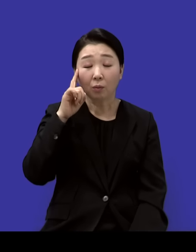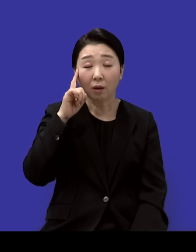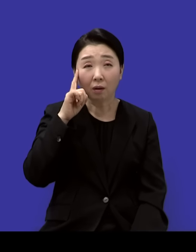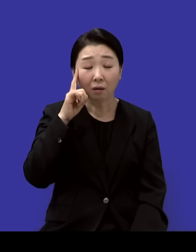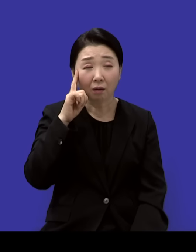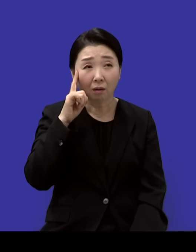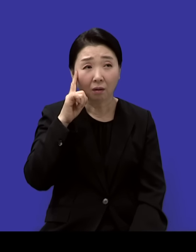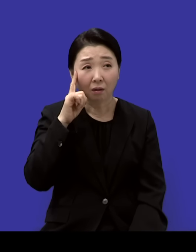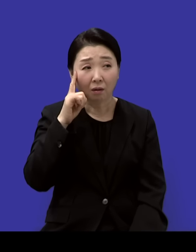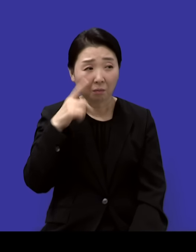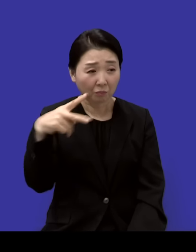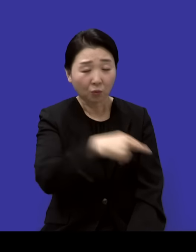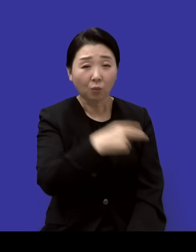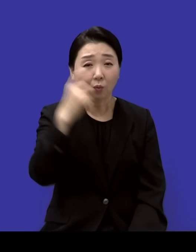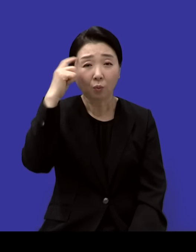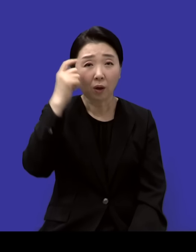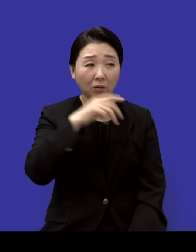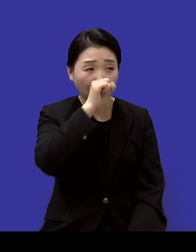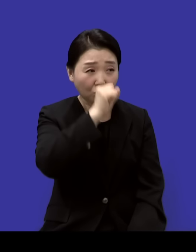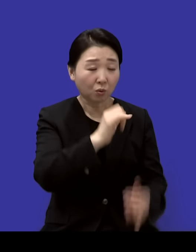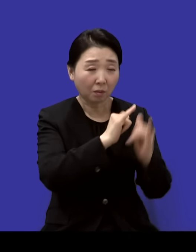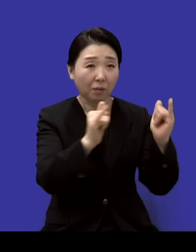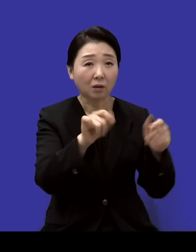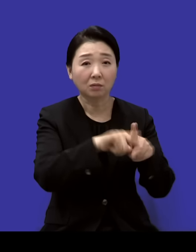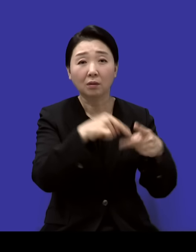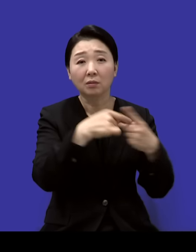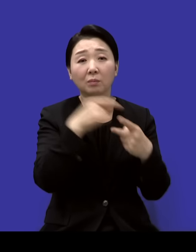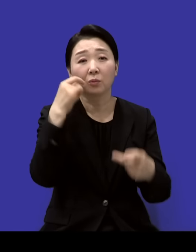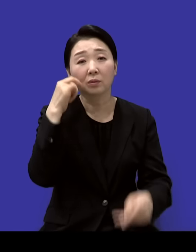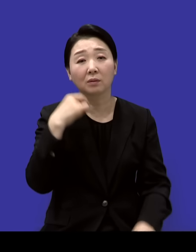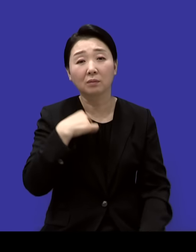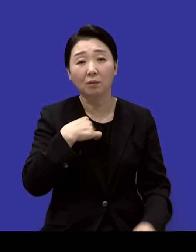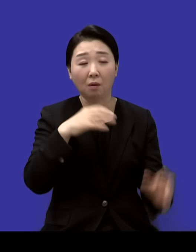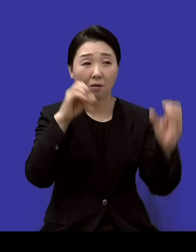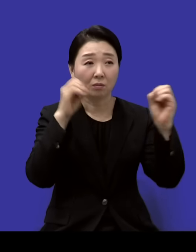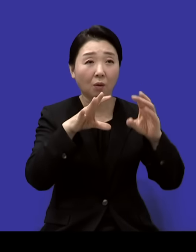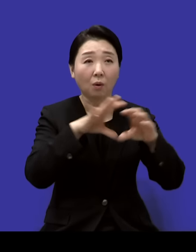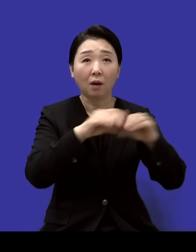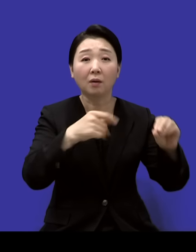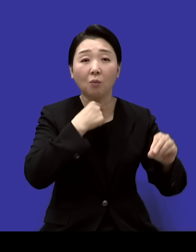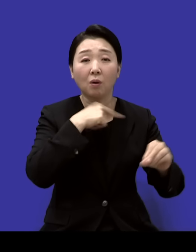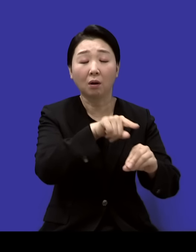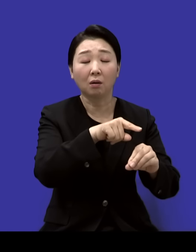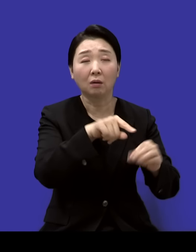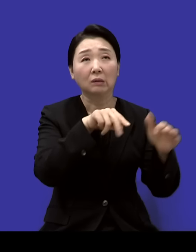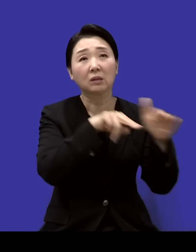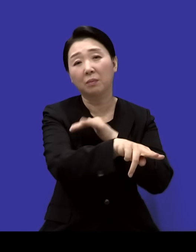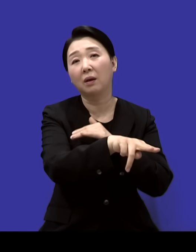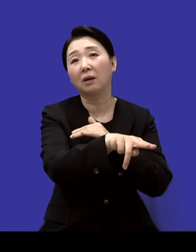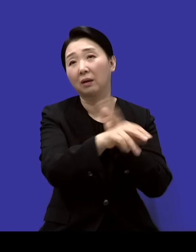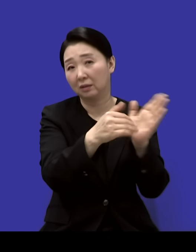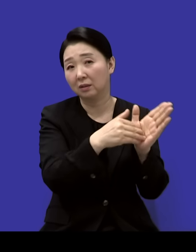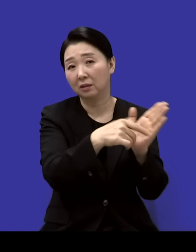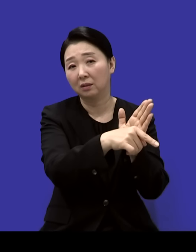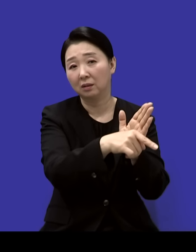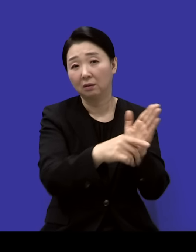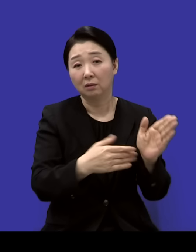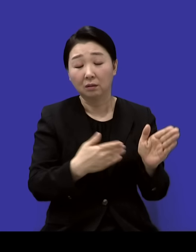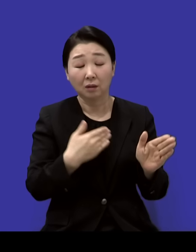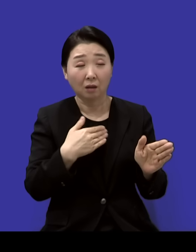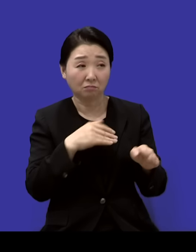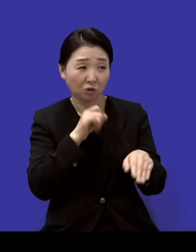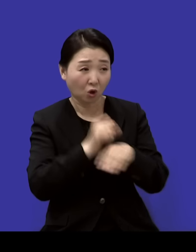날 그렇게 좋아했던 사람이 이해가 너무 안 되는 거예요. 저는 네. 대화라고 풀고 싶은데 이 사람 그냥 회피하는 사람이니까 네. 전 되게